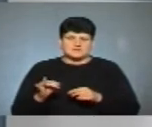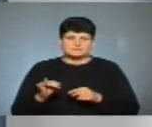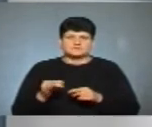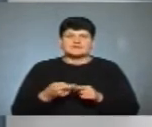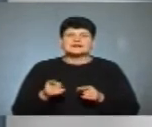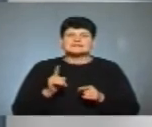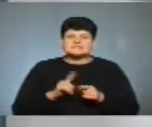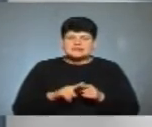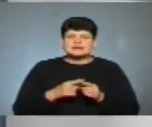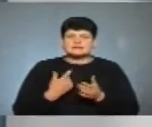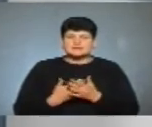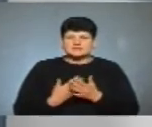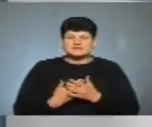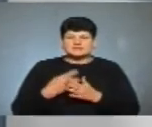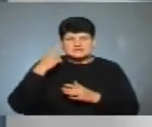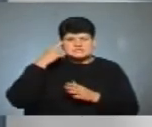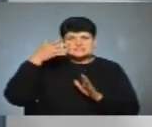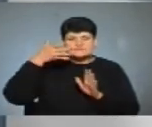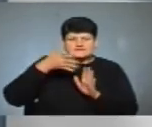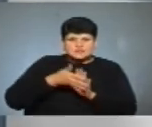це певний такий свідомий